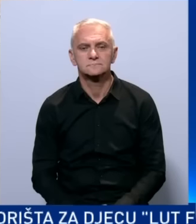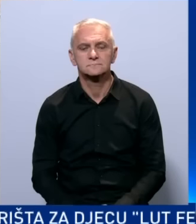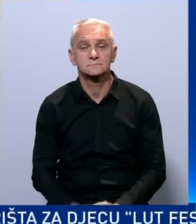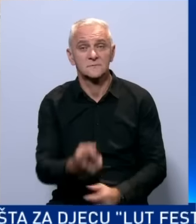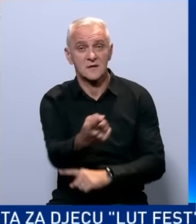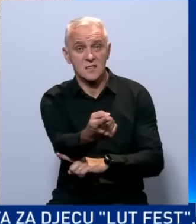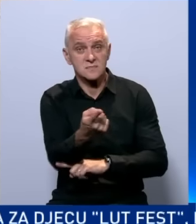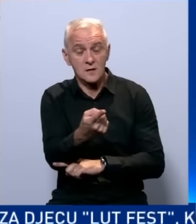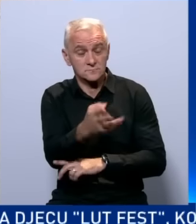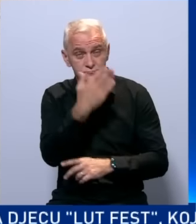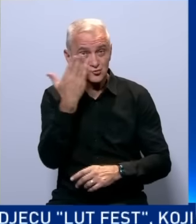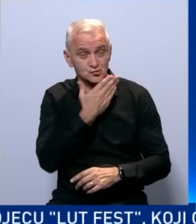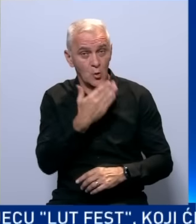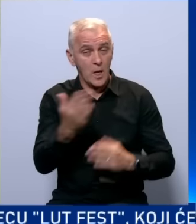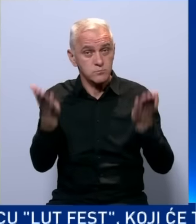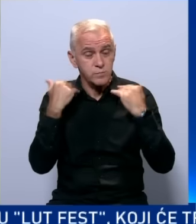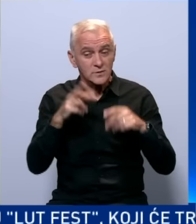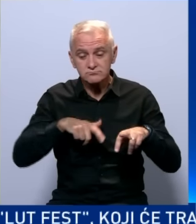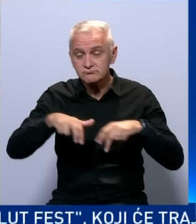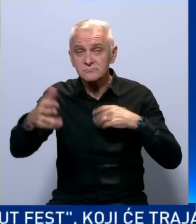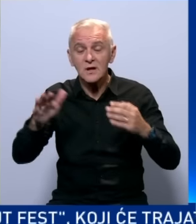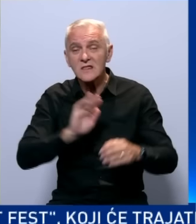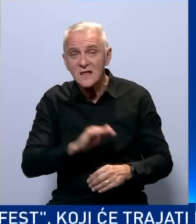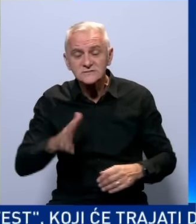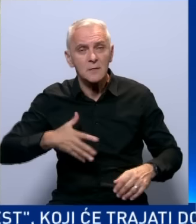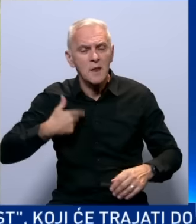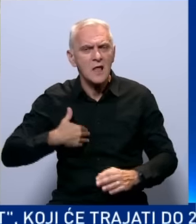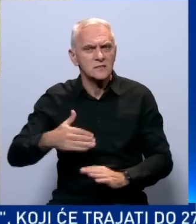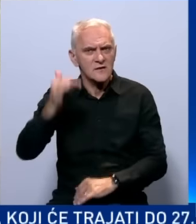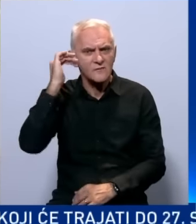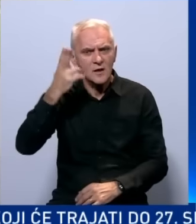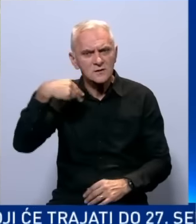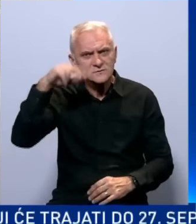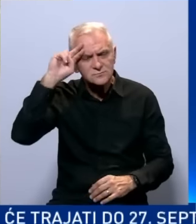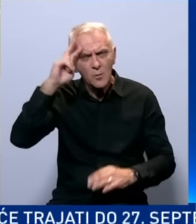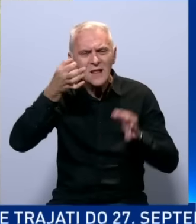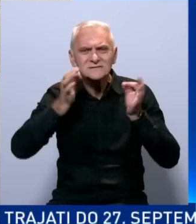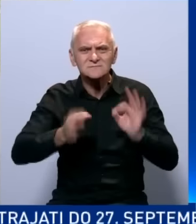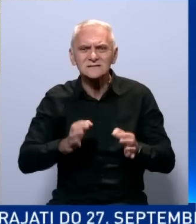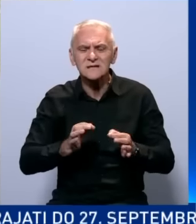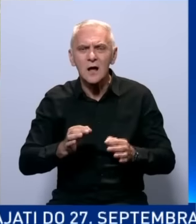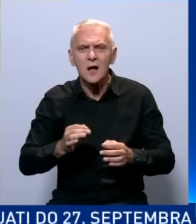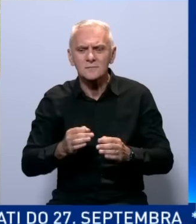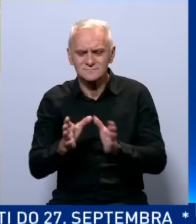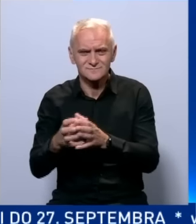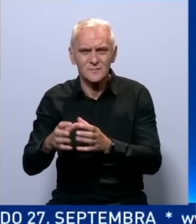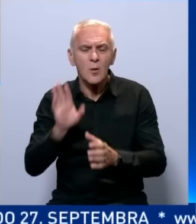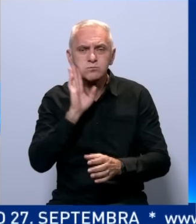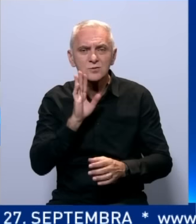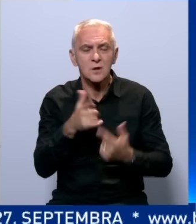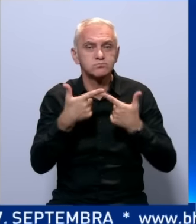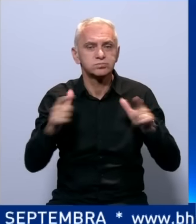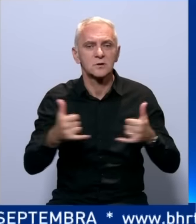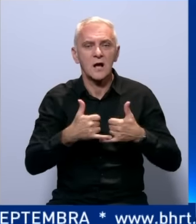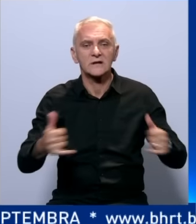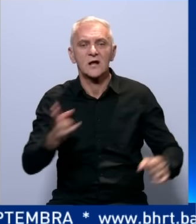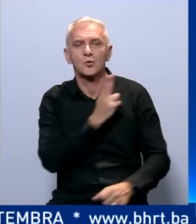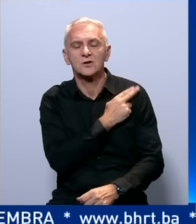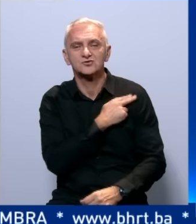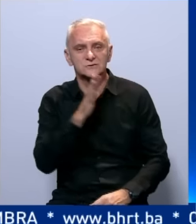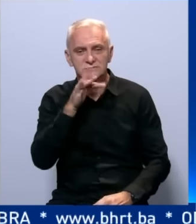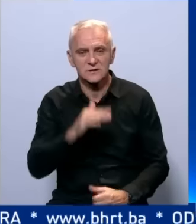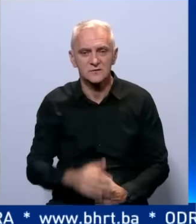Tenk pored škole u parku. Prolaze djeca, mladi, odrasli. Spomenik specijalcima odreda Bosna. Odobrila gradonačelnica